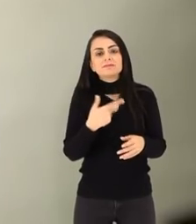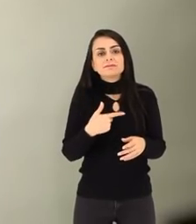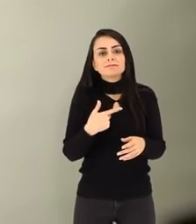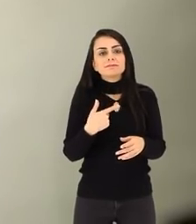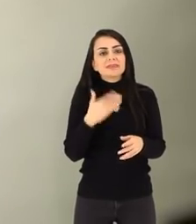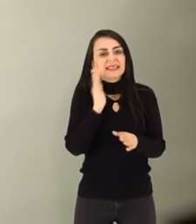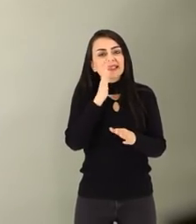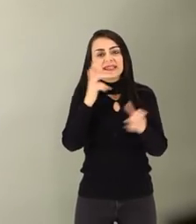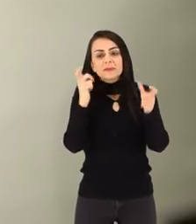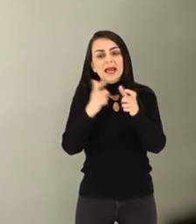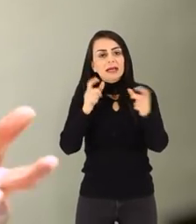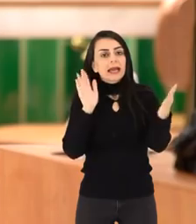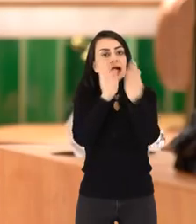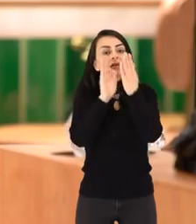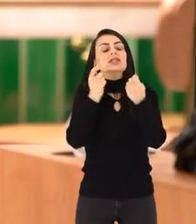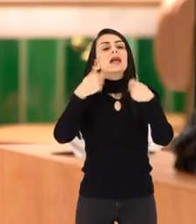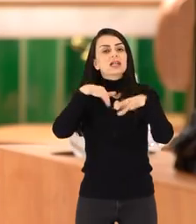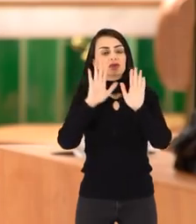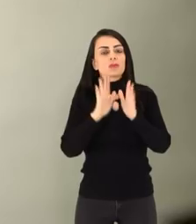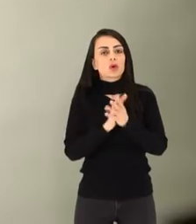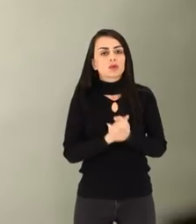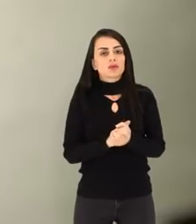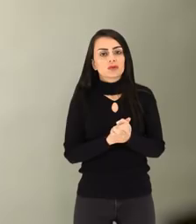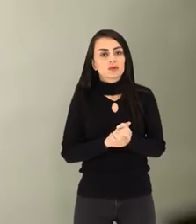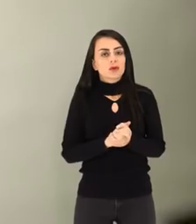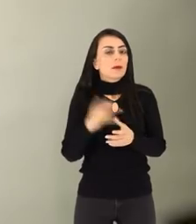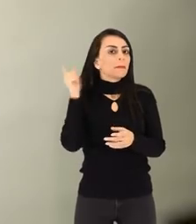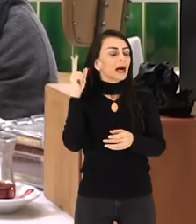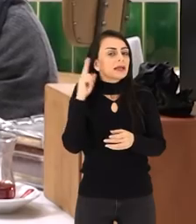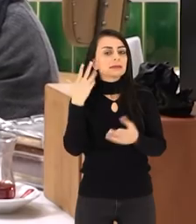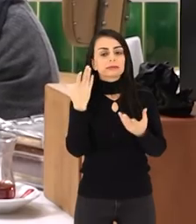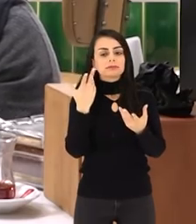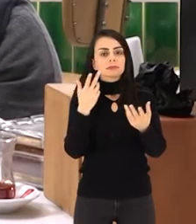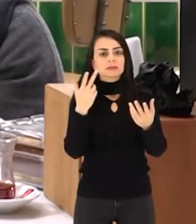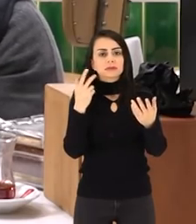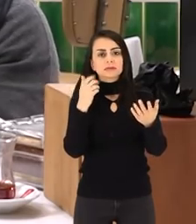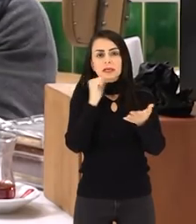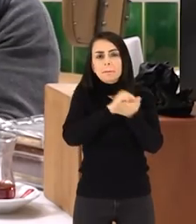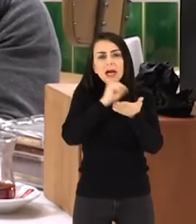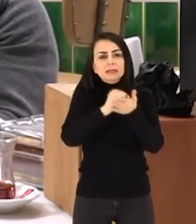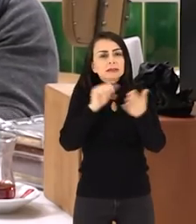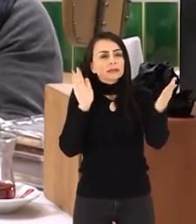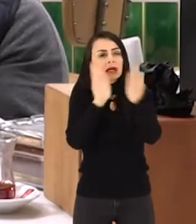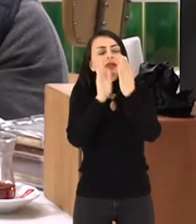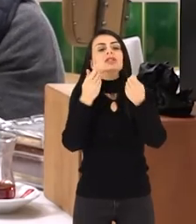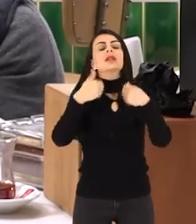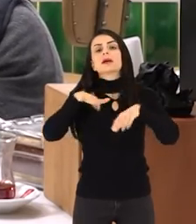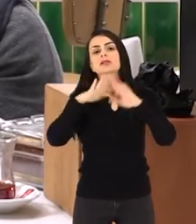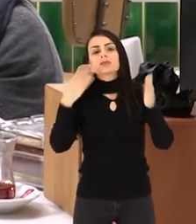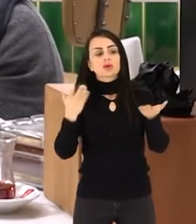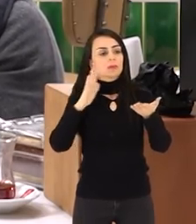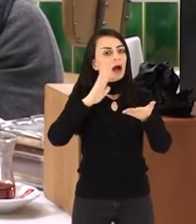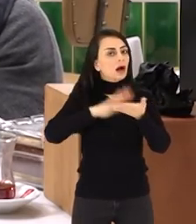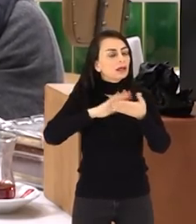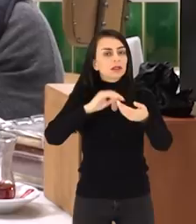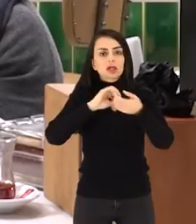yerlerde karşılaşmıyoruz. Magazin olarak evet, söylüyoruz. Evet, aynen. Karşılaşmıyoruz evet. İnsanlarla. Ya, magazin olarak da söylüyorum şimdi. Aha. Ben mesela eşe, dosta, etraftakilere